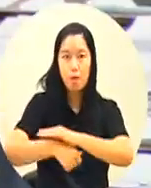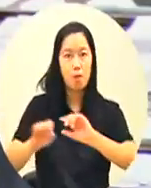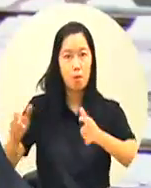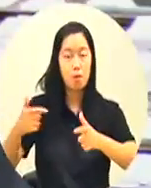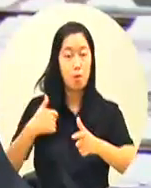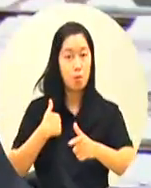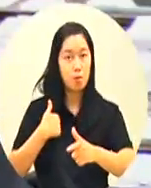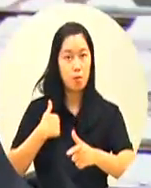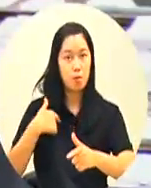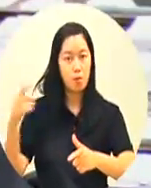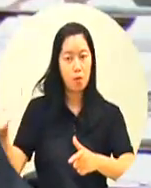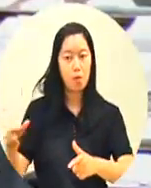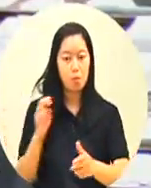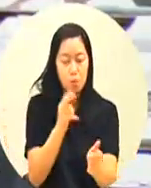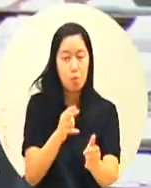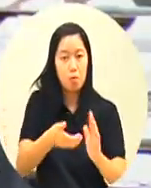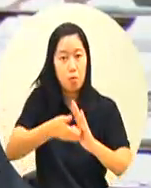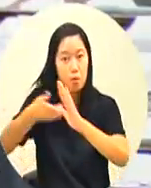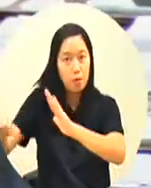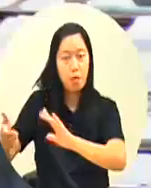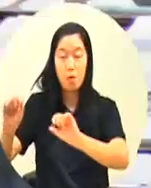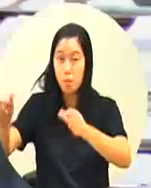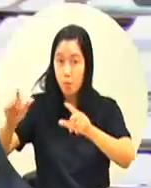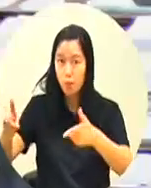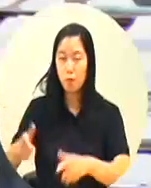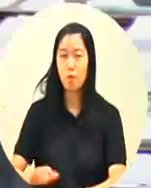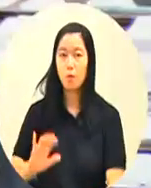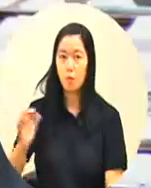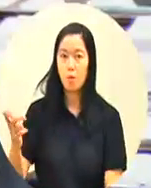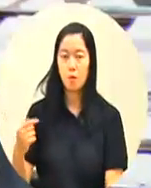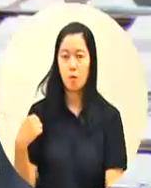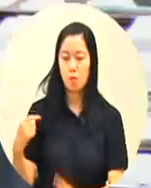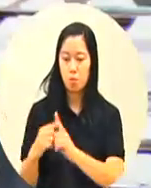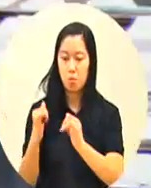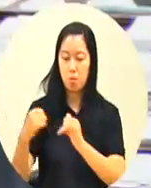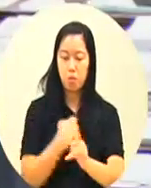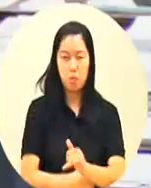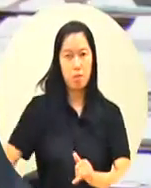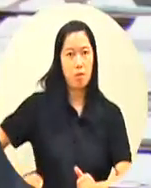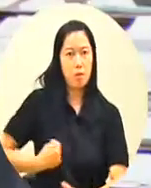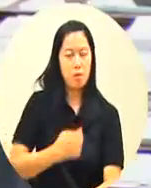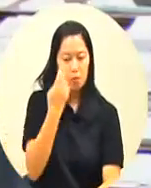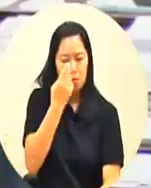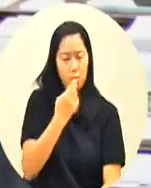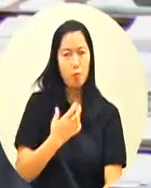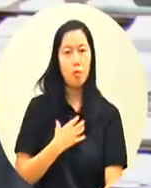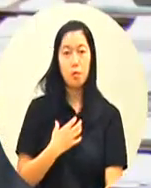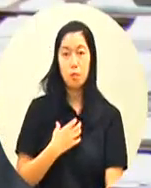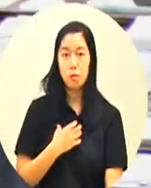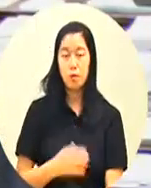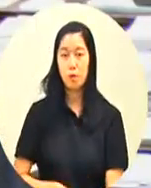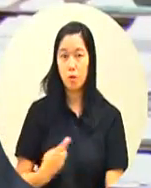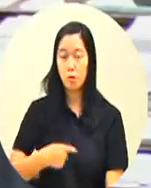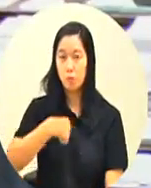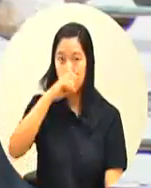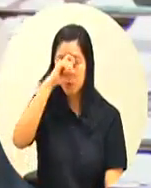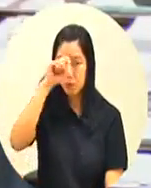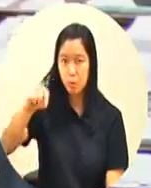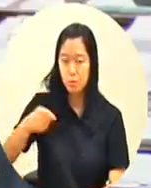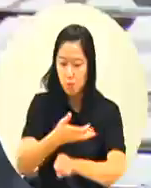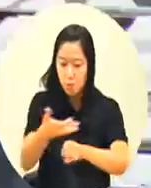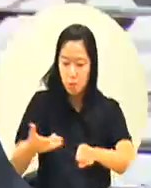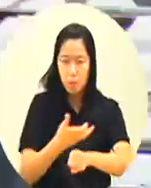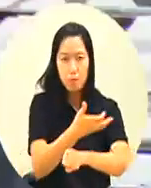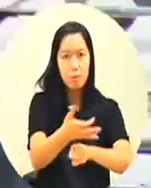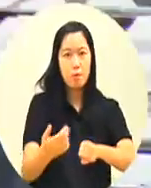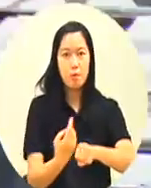们要他迁村，但是他健康有很大的风险，所以我们希望他是一个孤岛，所有的工业